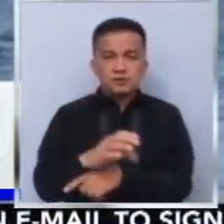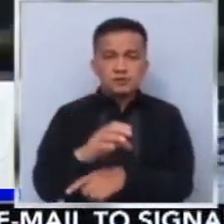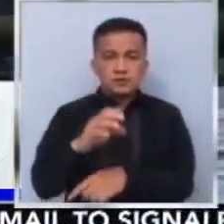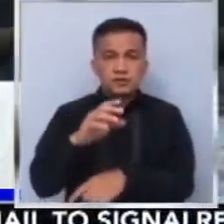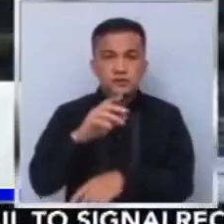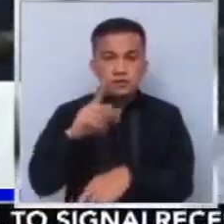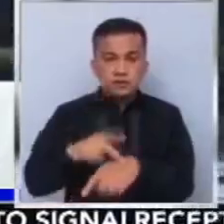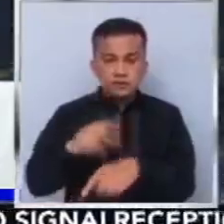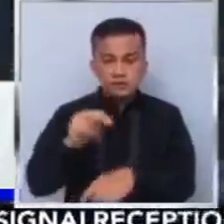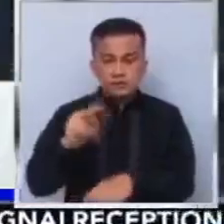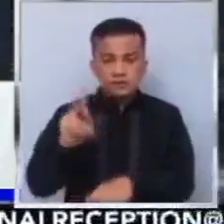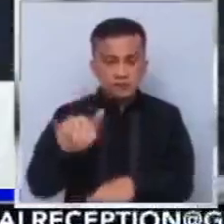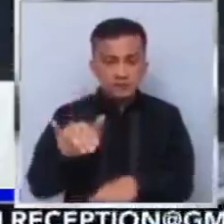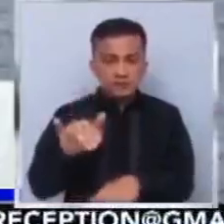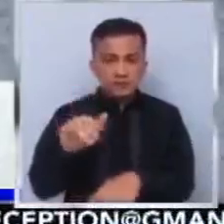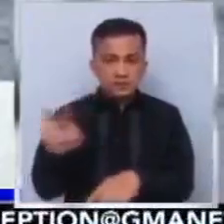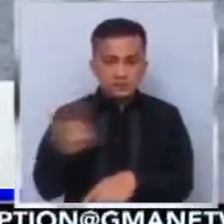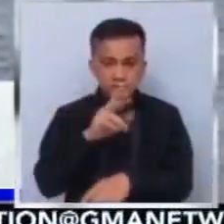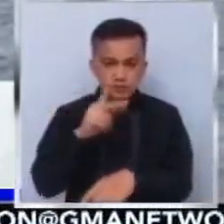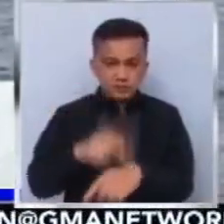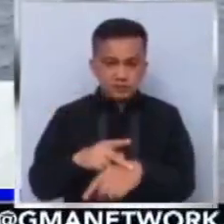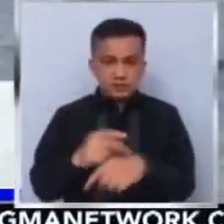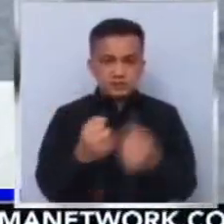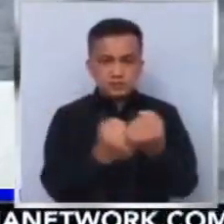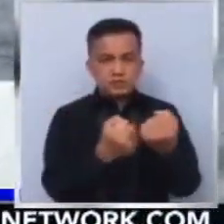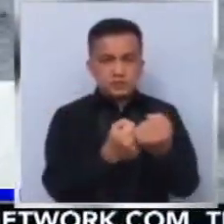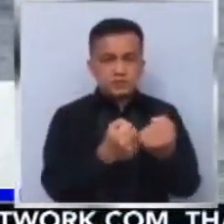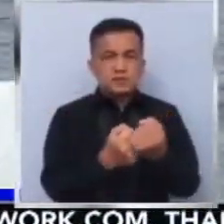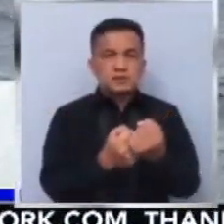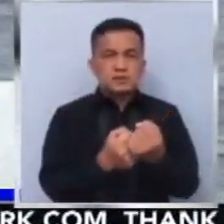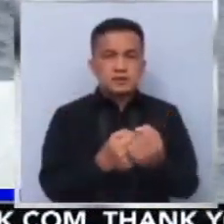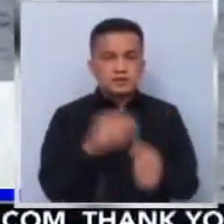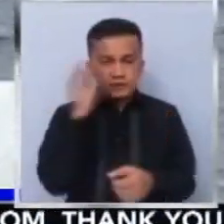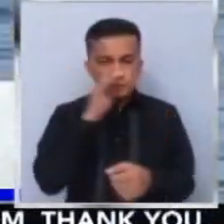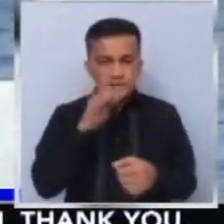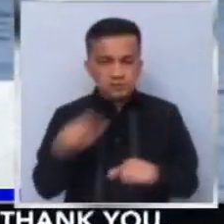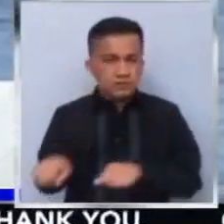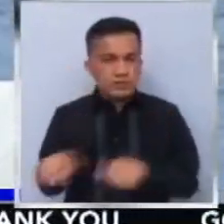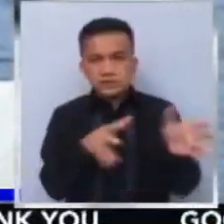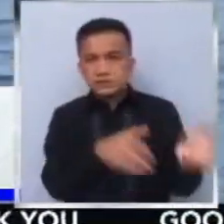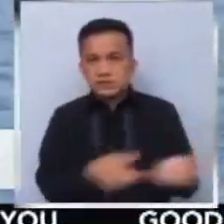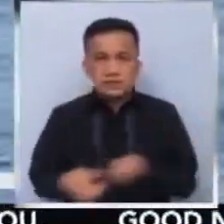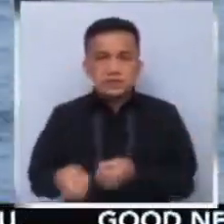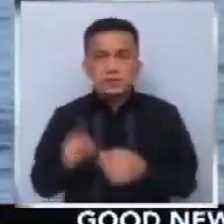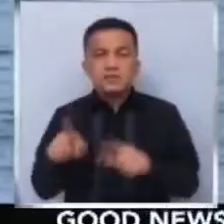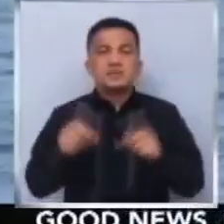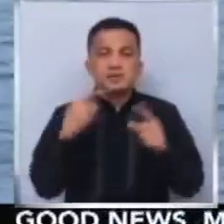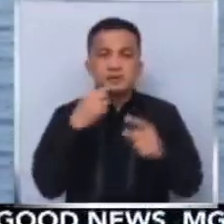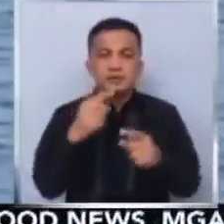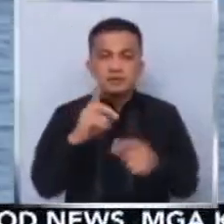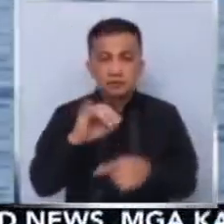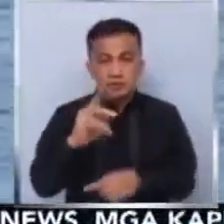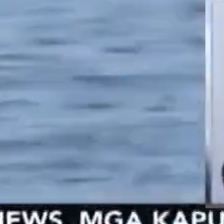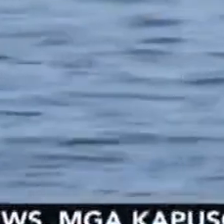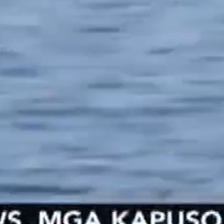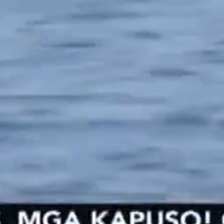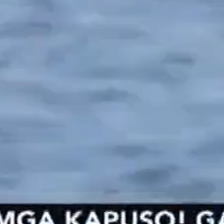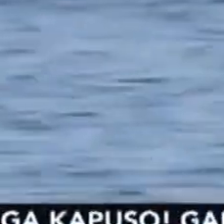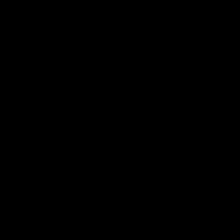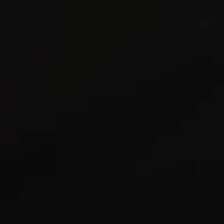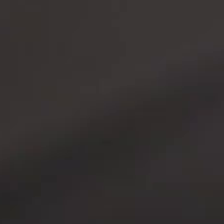Pilipino mangingisda. Pero diplomasya pa rin daw ang pangunahing solusyon sa problema. Rafi Tima nakatutok, 24